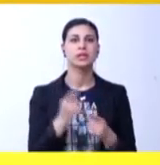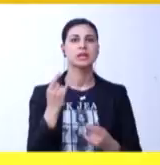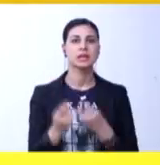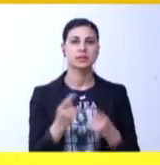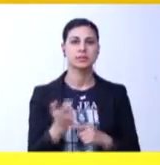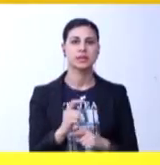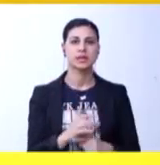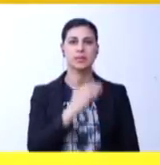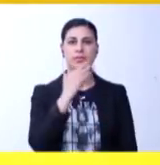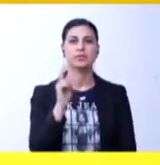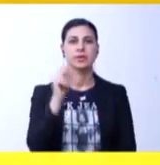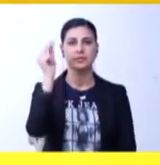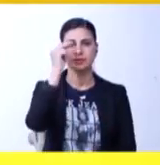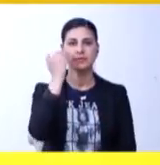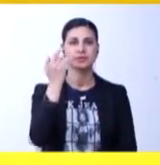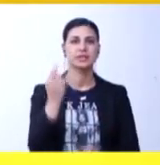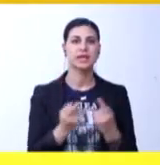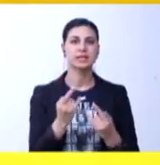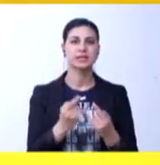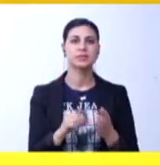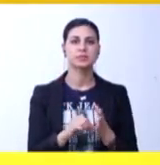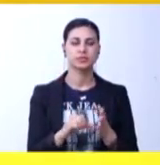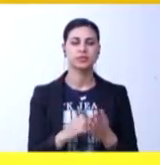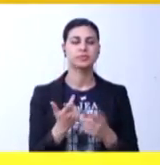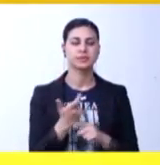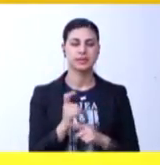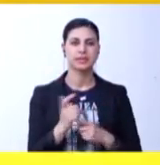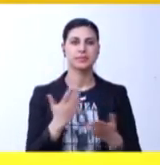ძალიან მიხარია, ვისწავლეთ თქვენი გადაცემების მეშვეობით. მიხარია